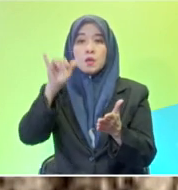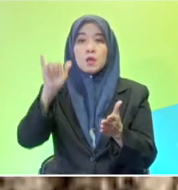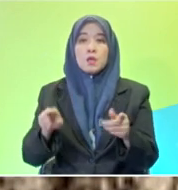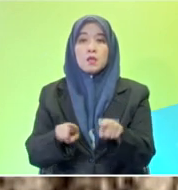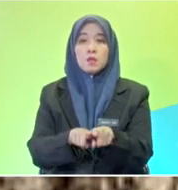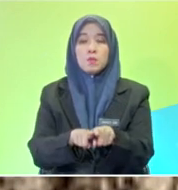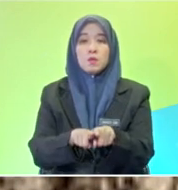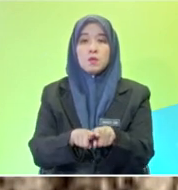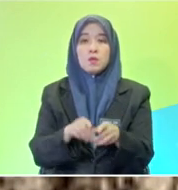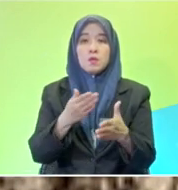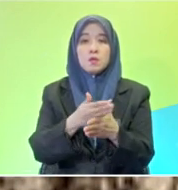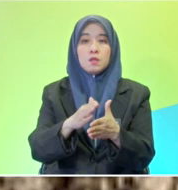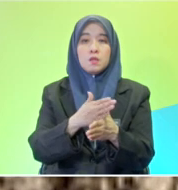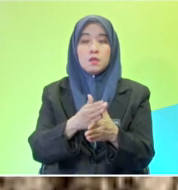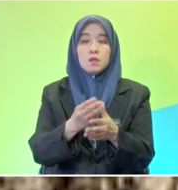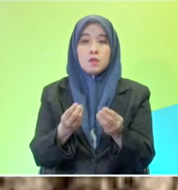kebun dan juga pasir?